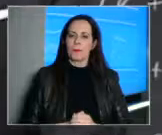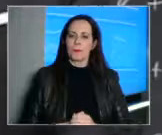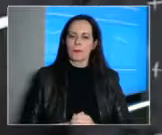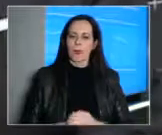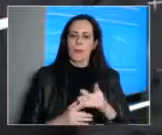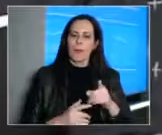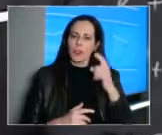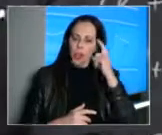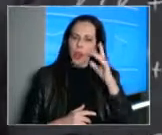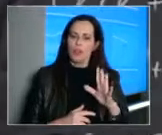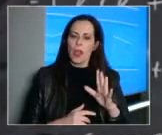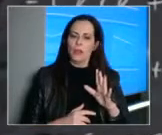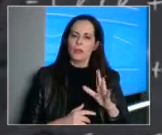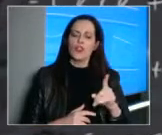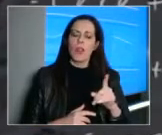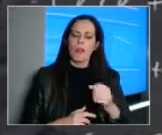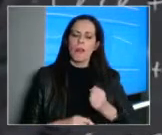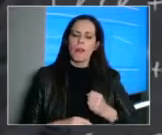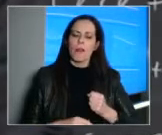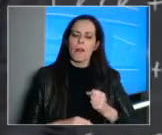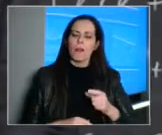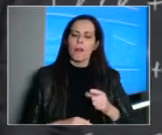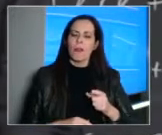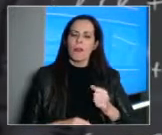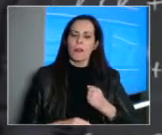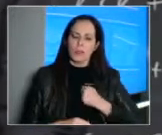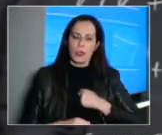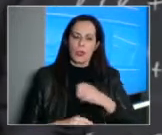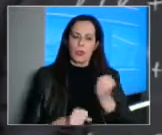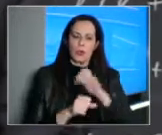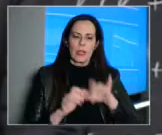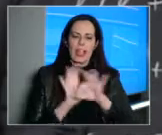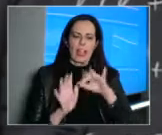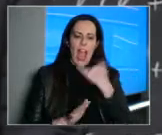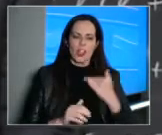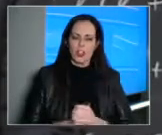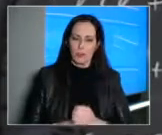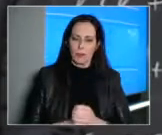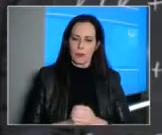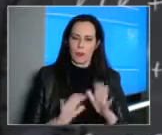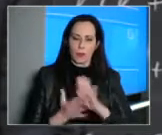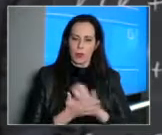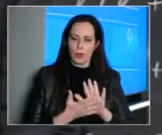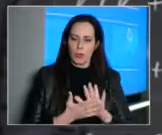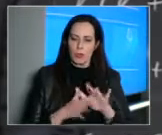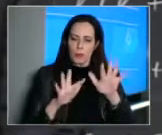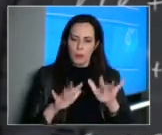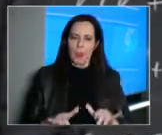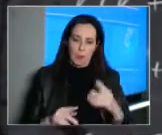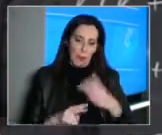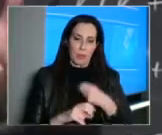when do you expect Canada's ISIL mission to begin again? Okay. Very simply, normal computers